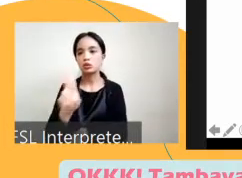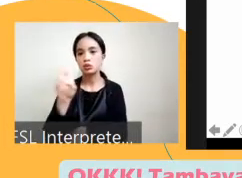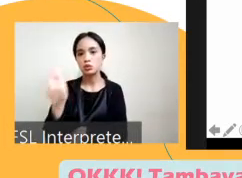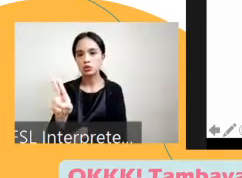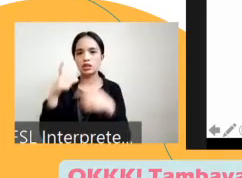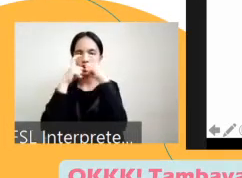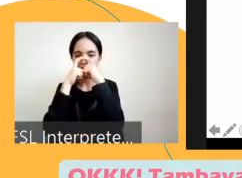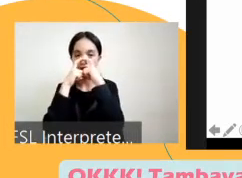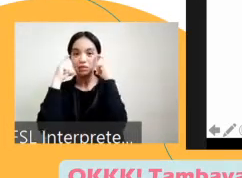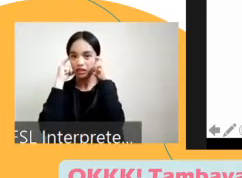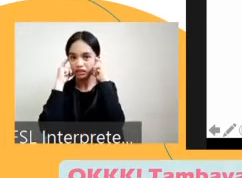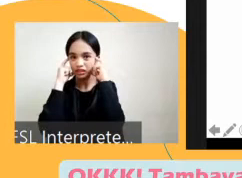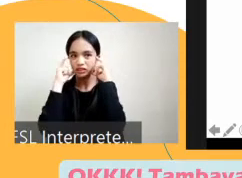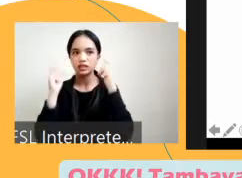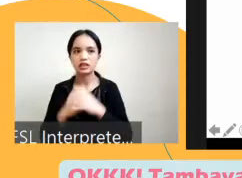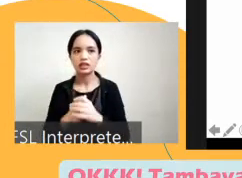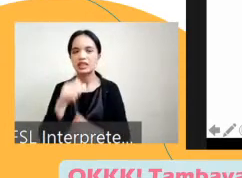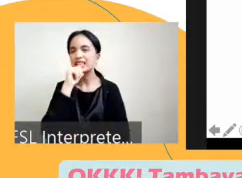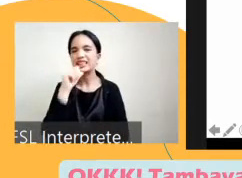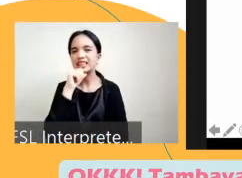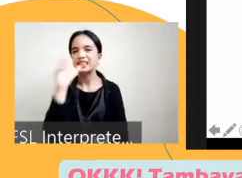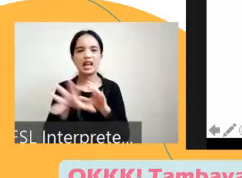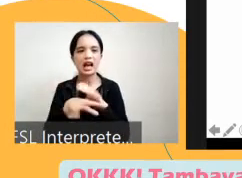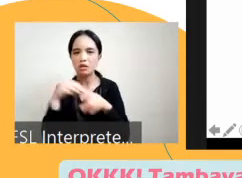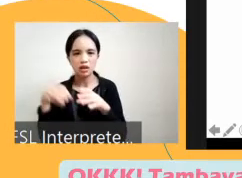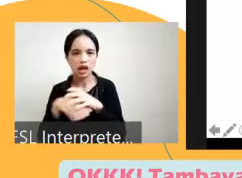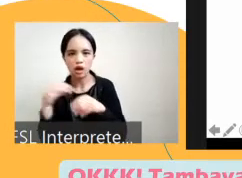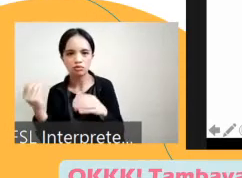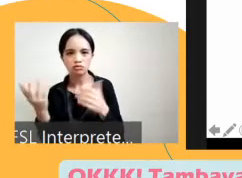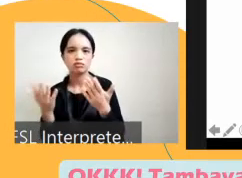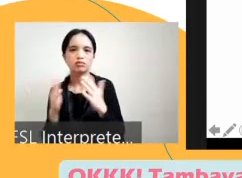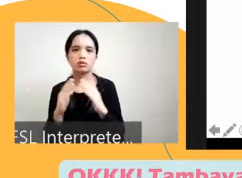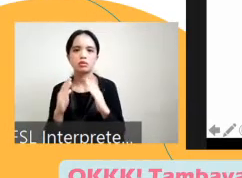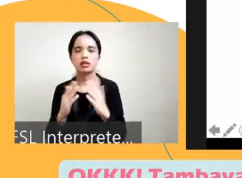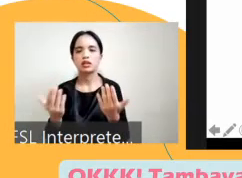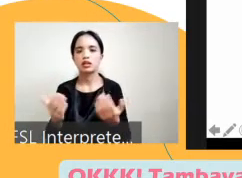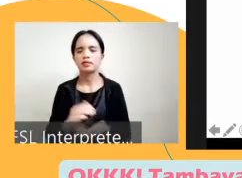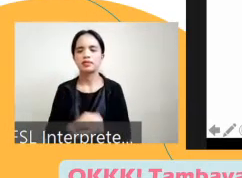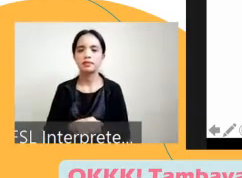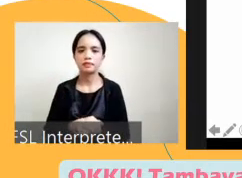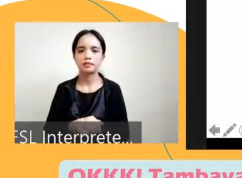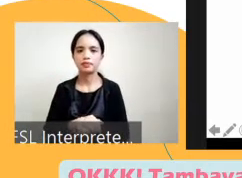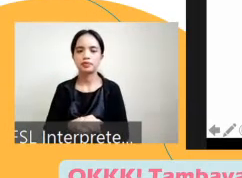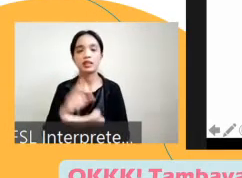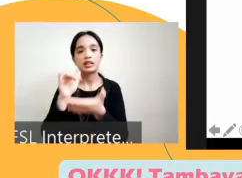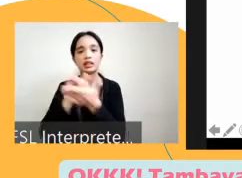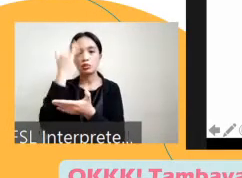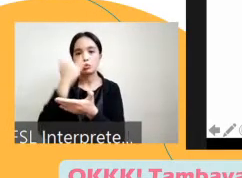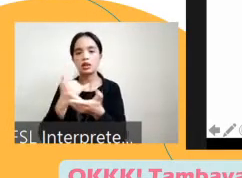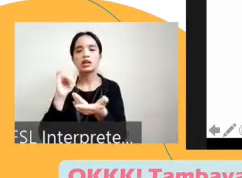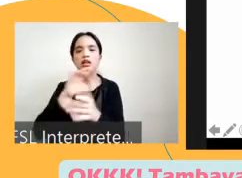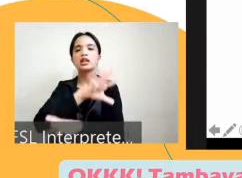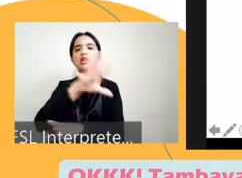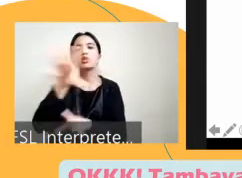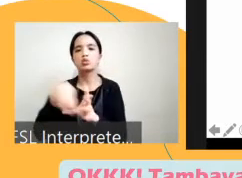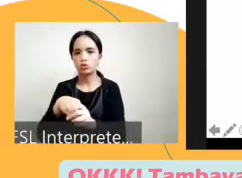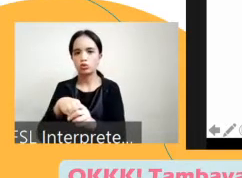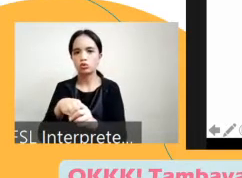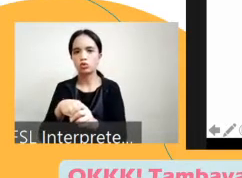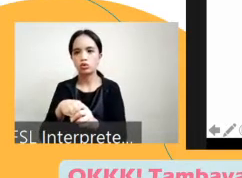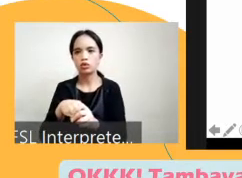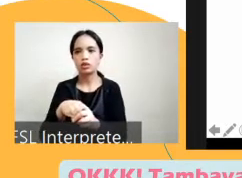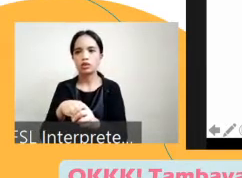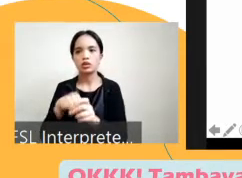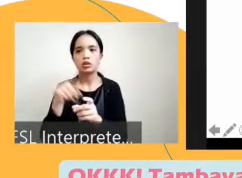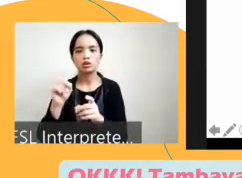mask, hindi tayo lumalabas sa mga bahay natin. So naging parte na siya ng